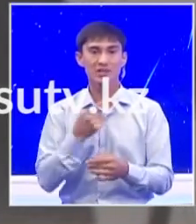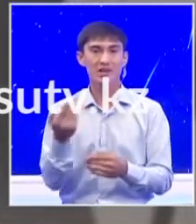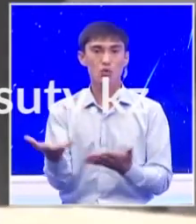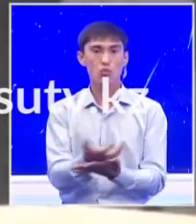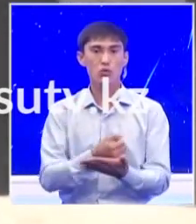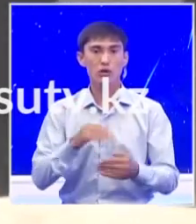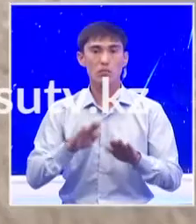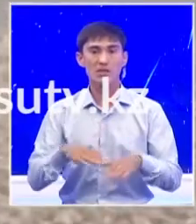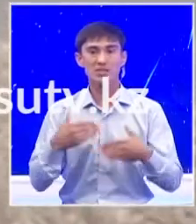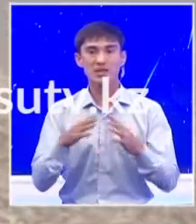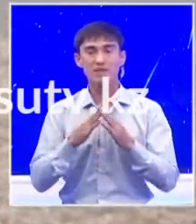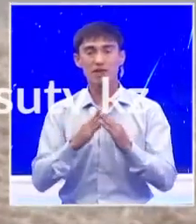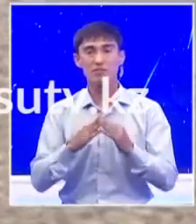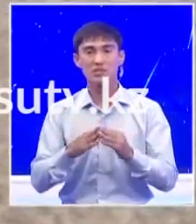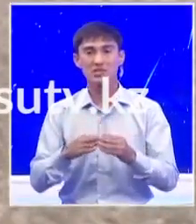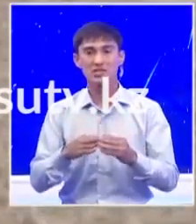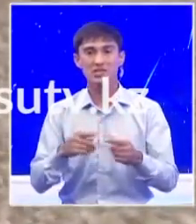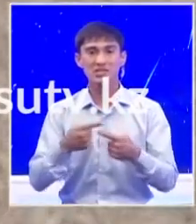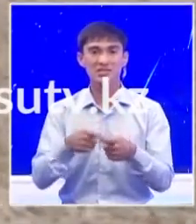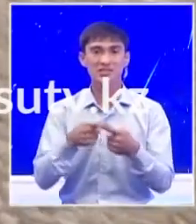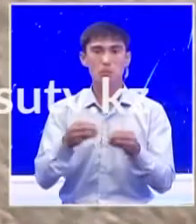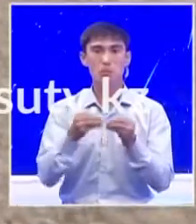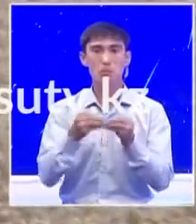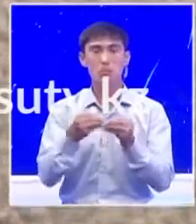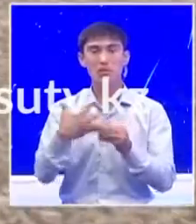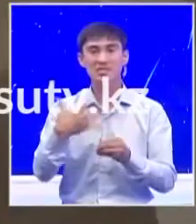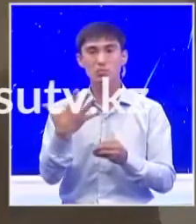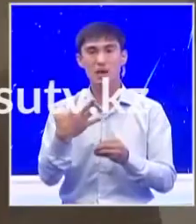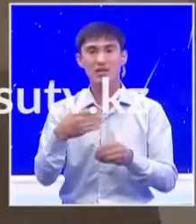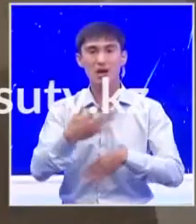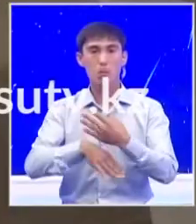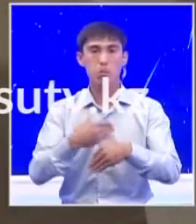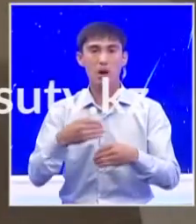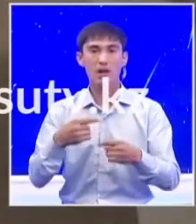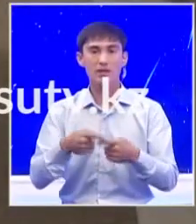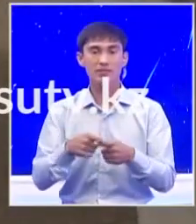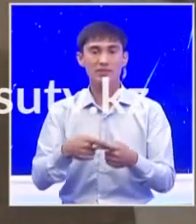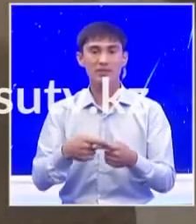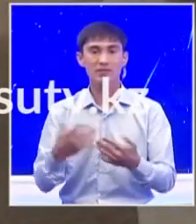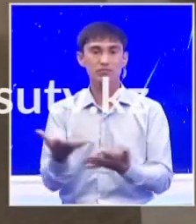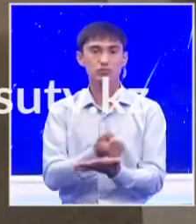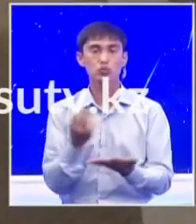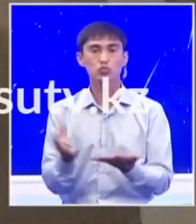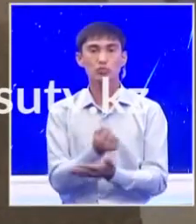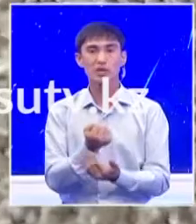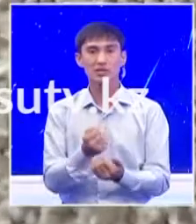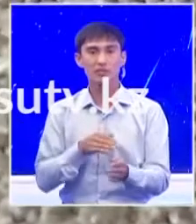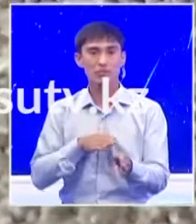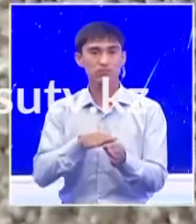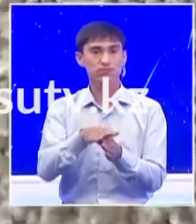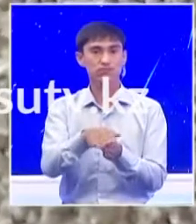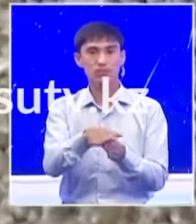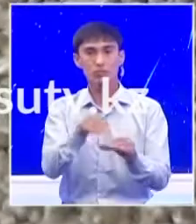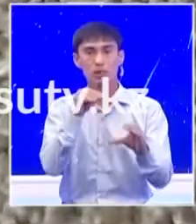уборки местные фермеры задействовали сразу 55 комбайнов. Как итог, жатва прошла успешно. Амбары до краев заполнены